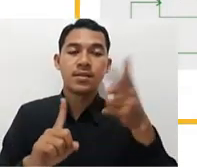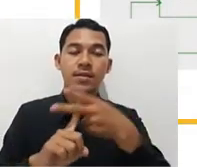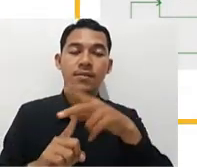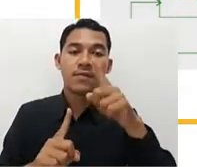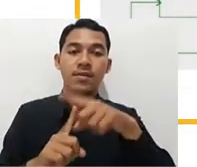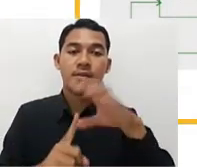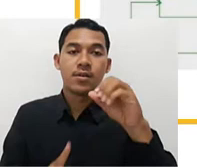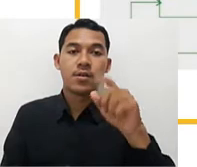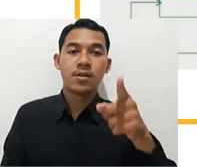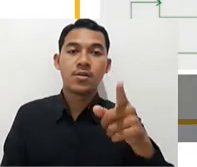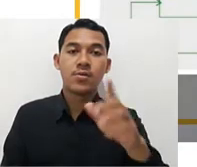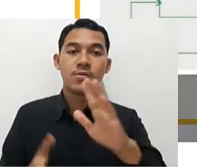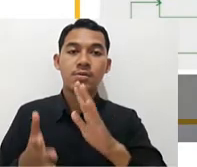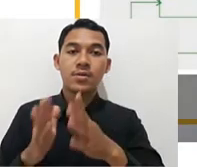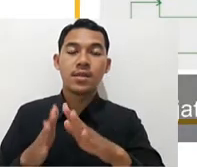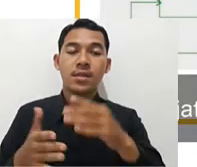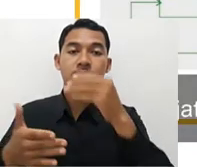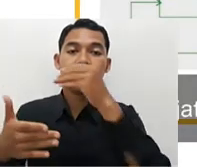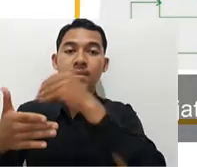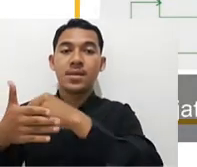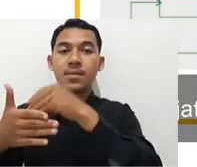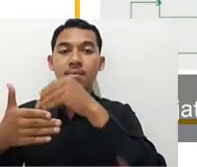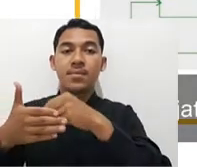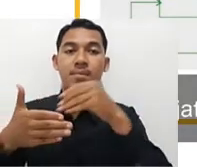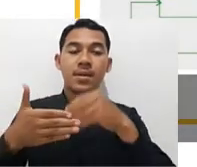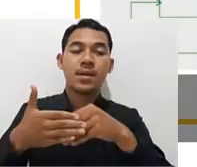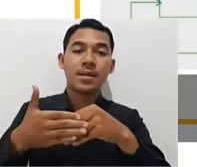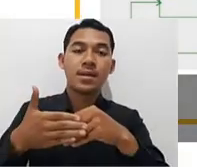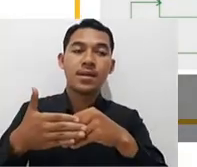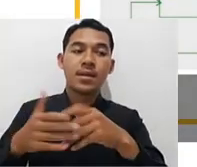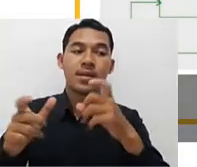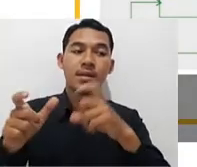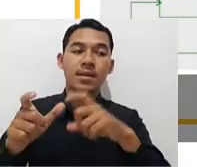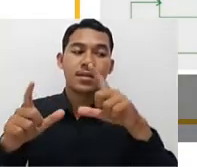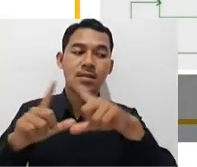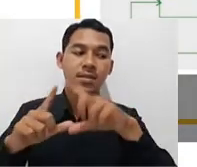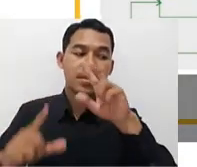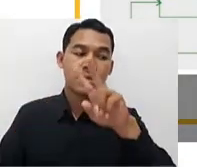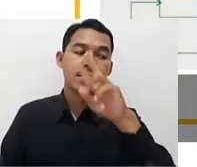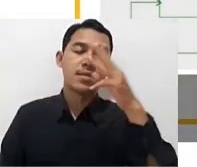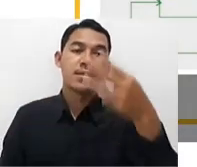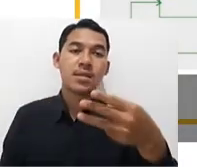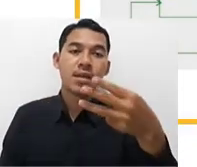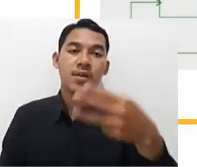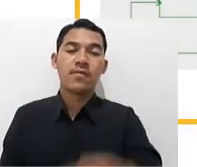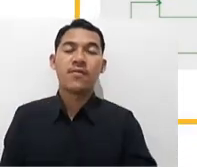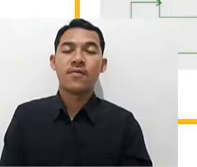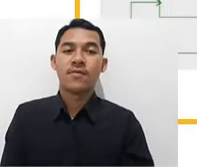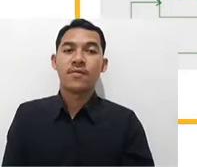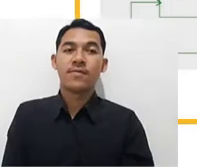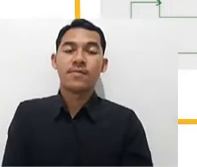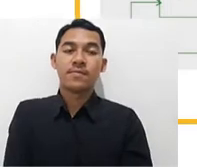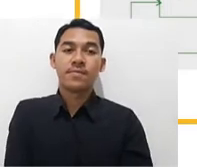sebagai penyimpanan. Jadi dia cuma hanya sebagai save penyimpanan aja gitu tuh. Dia nggak